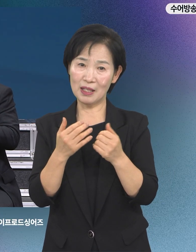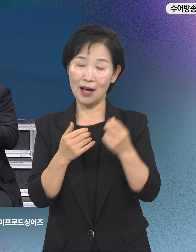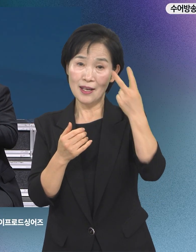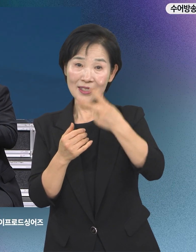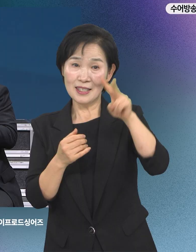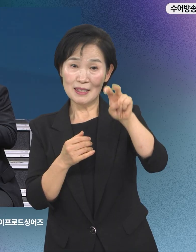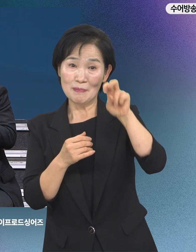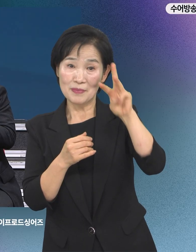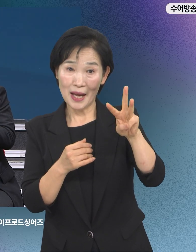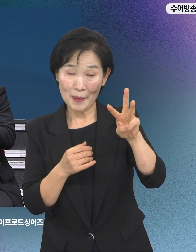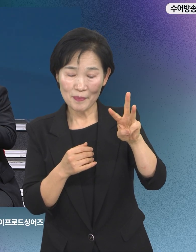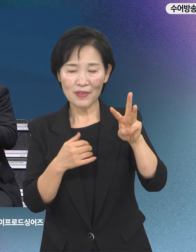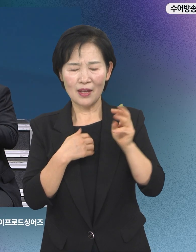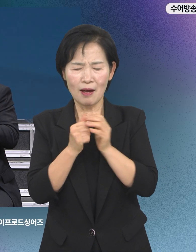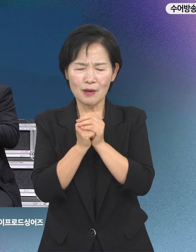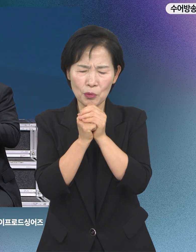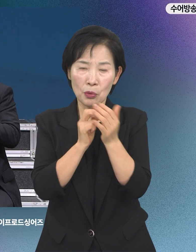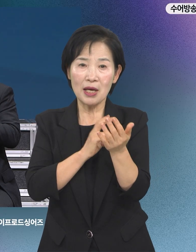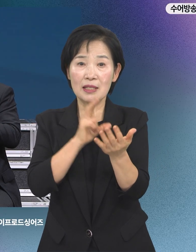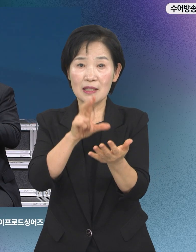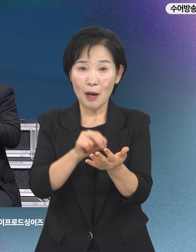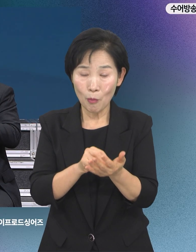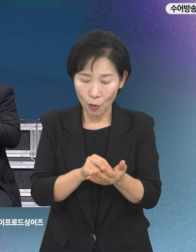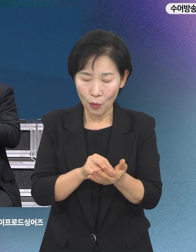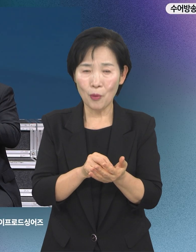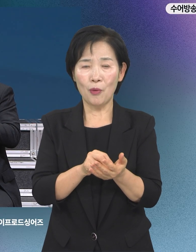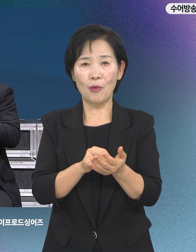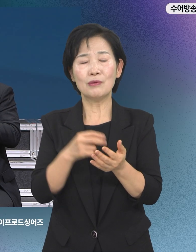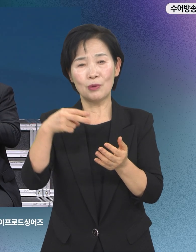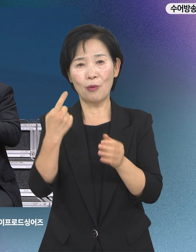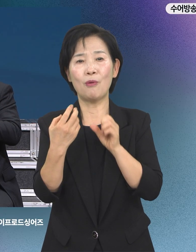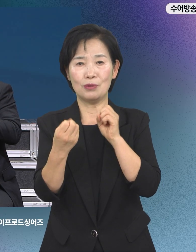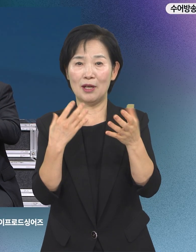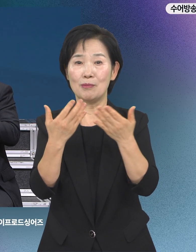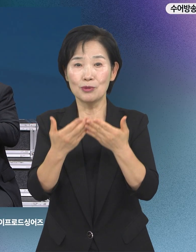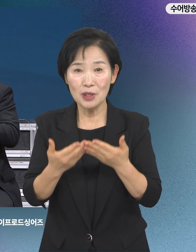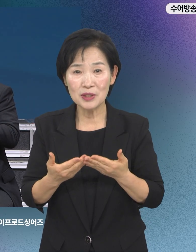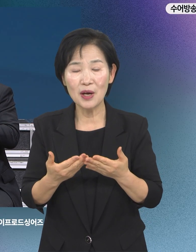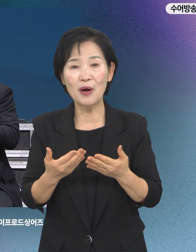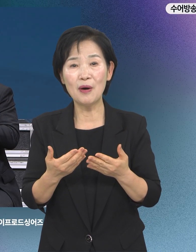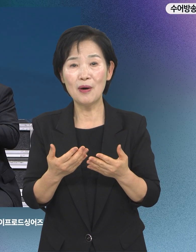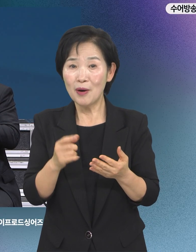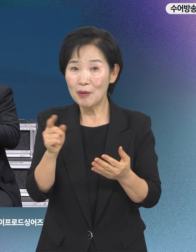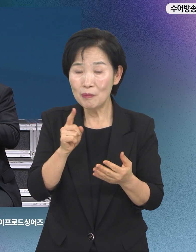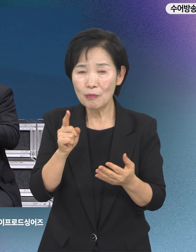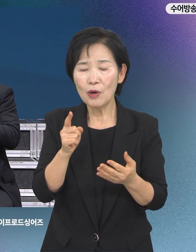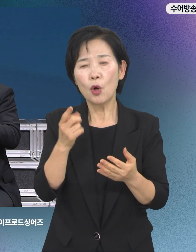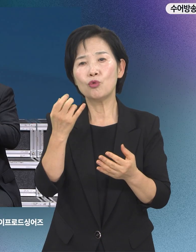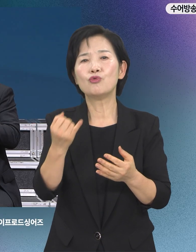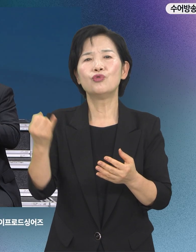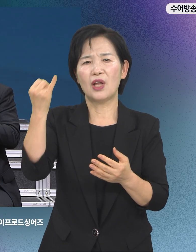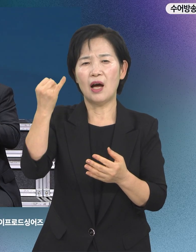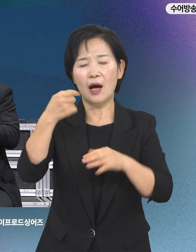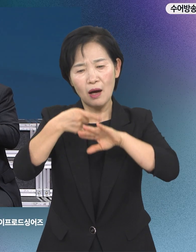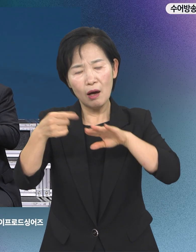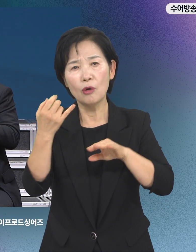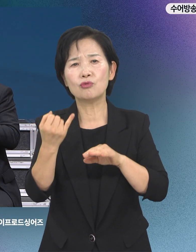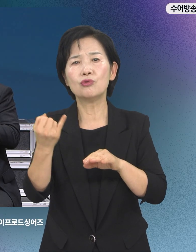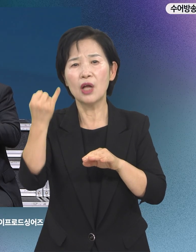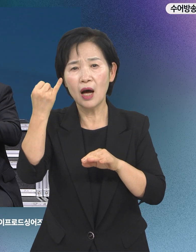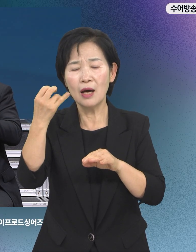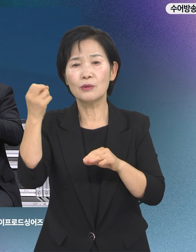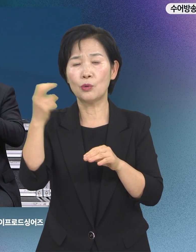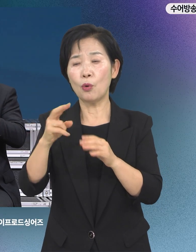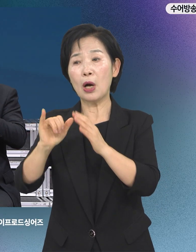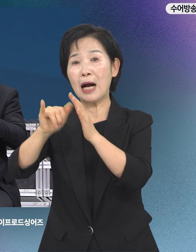2023년 다니엘 기도회 때 간절히 기도했던 그 기도 제목, 생사를 모르고 살았던 누님